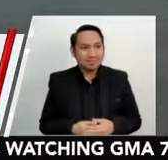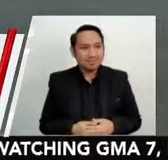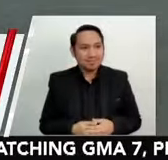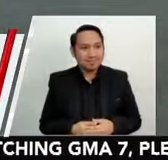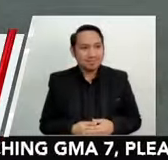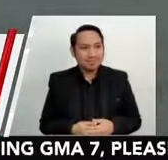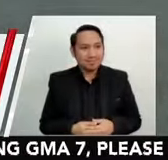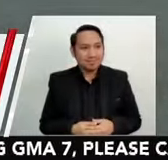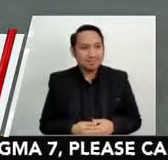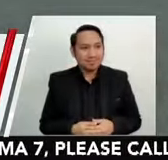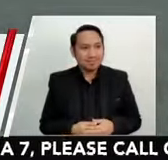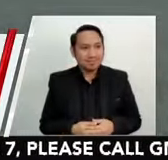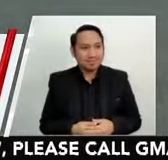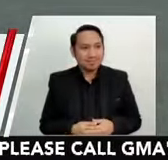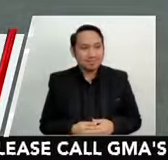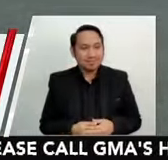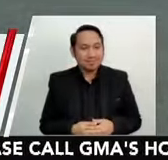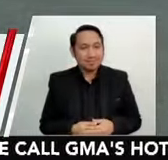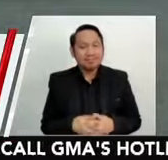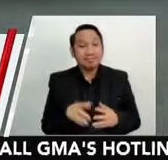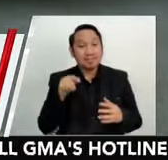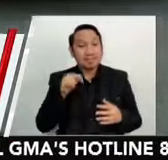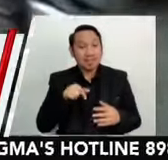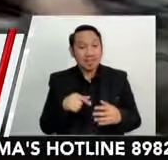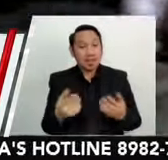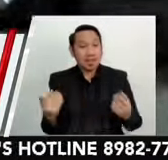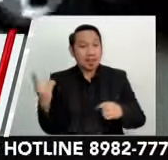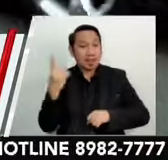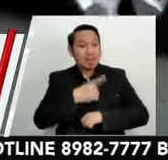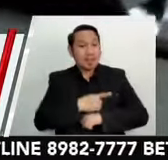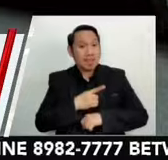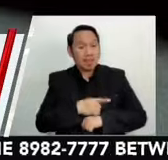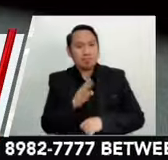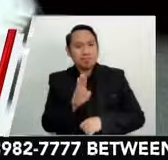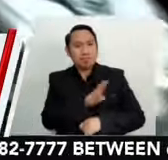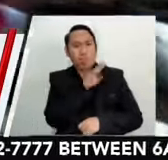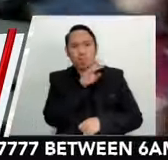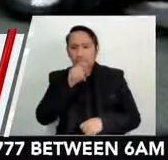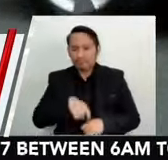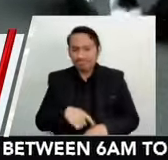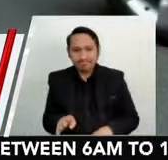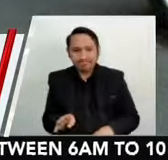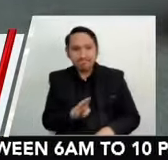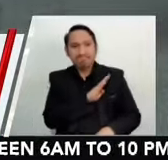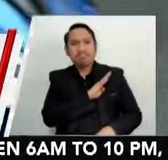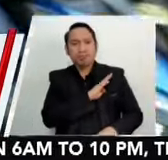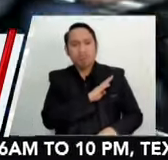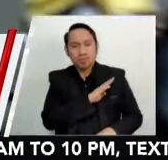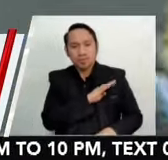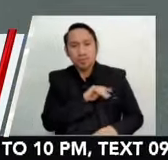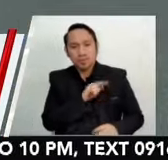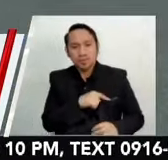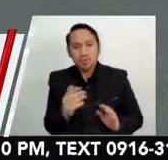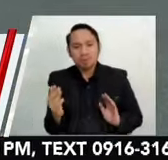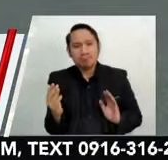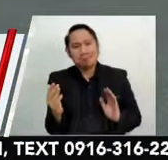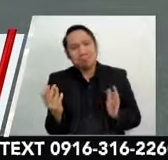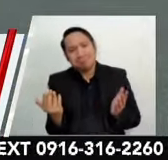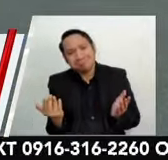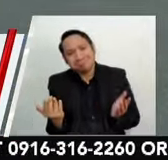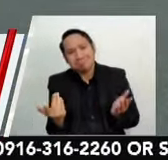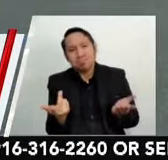Maris, good morning. Ngayong araw ng kagitingan, kailangan magiting na harapin ng ating mga motorista ang panibagong serye ng oil price